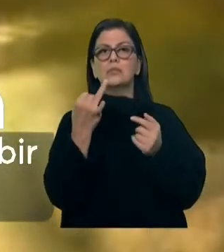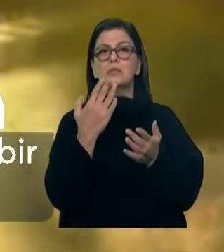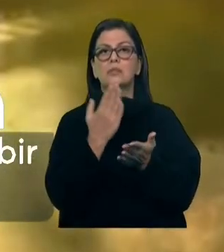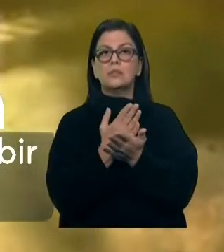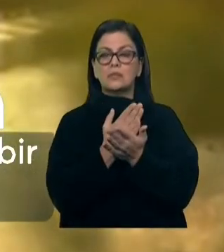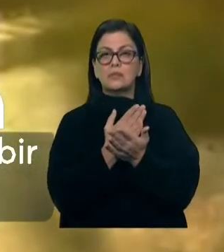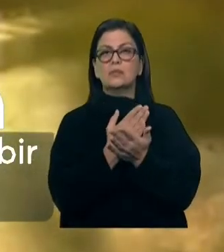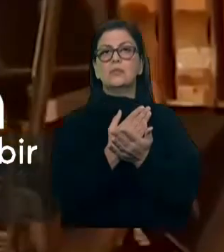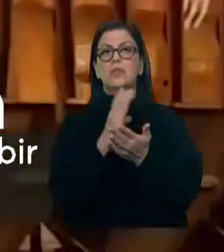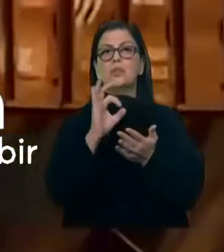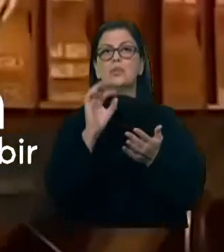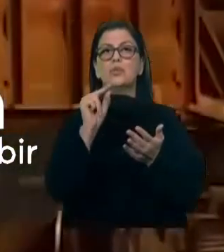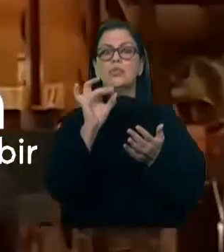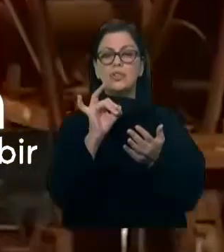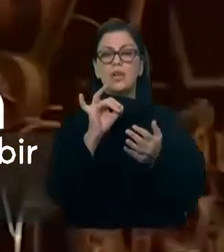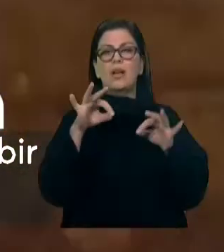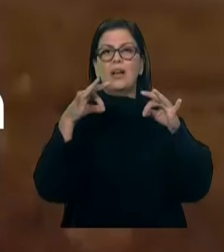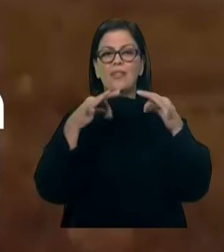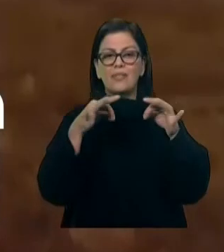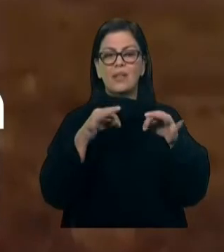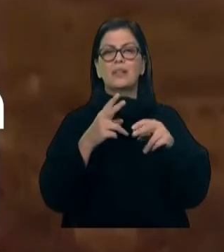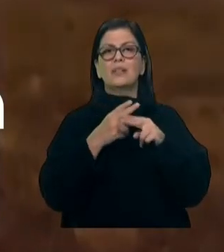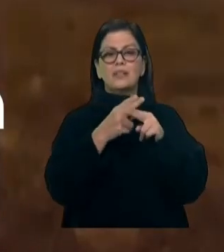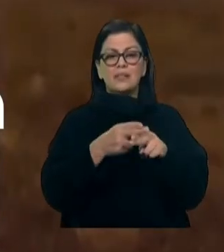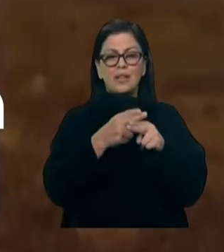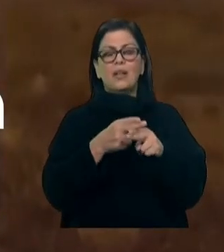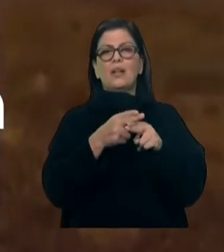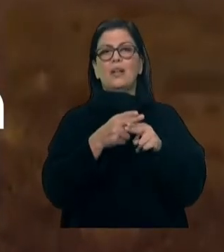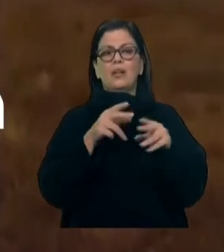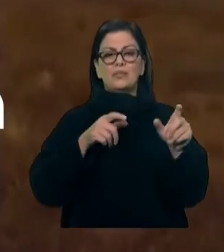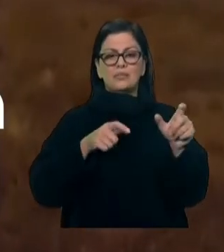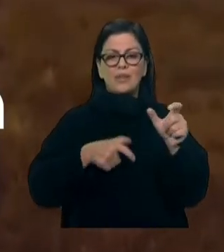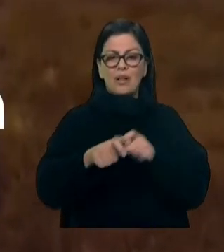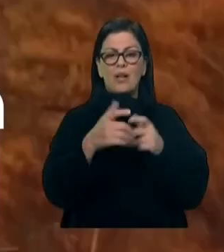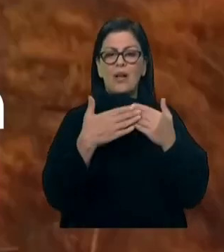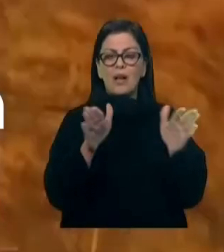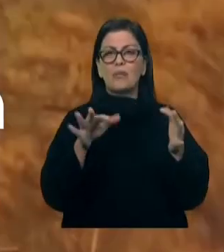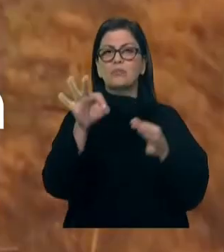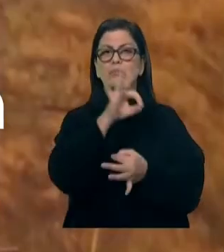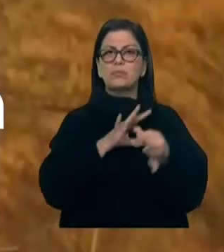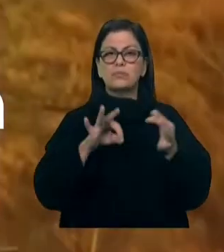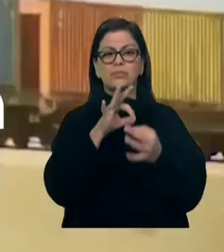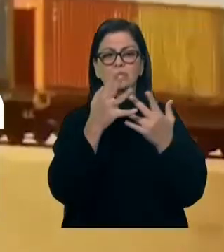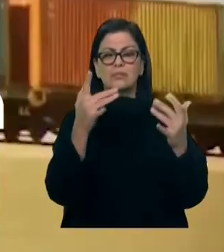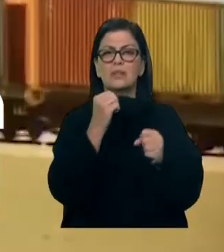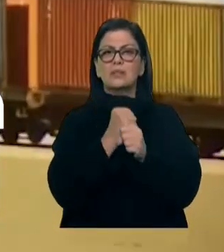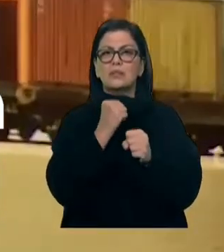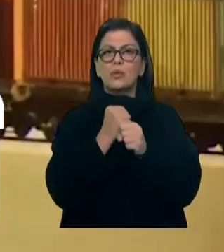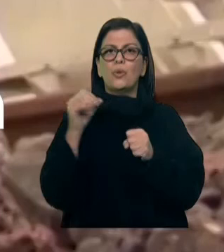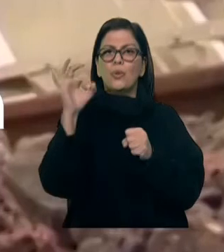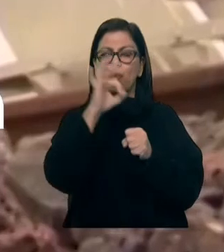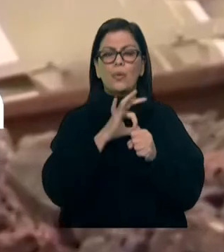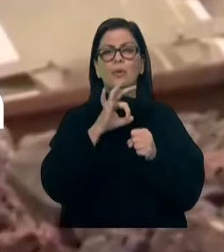bəyanatında avtomobil və dəmir yollarının açılmasını nəzərdə tutan layihələrə başlanması ilə bağlı imperativ məqamların da yer alması, şübhəsiz